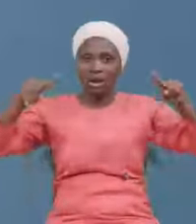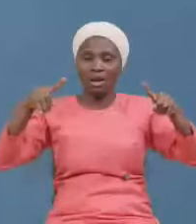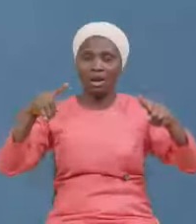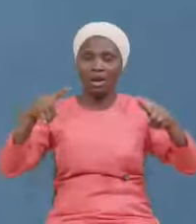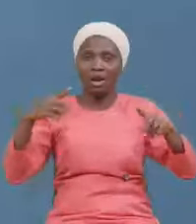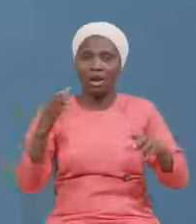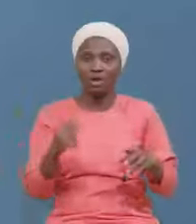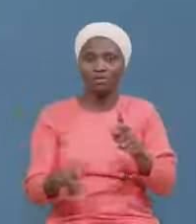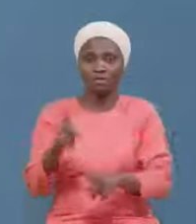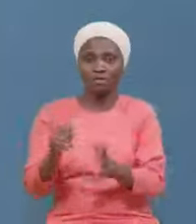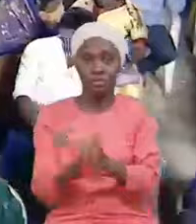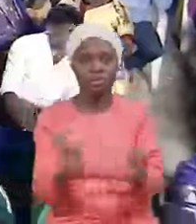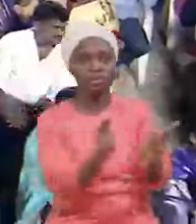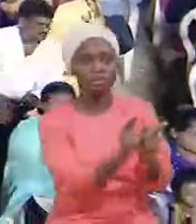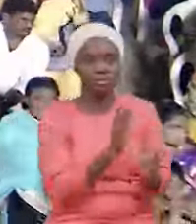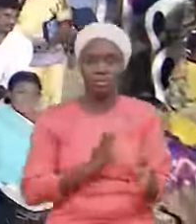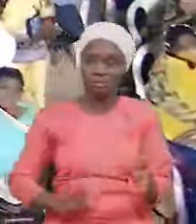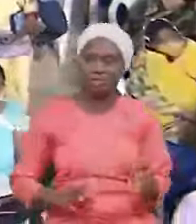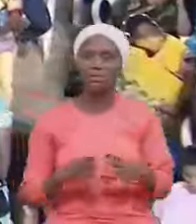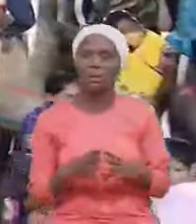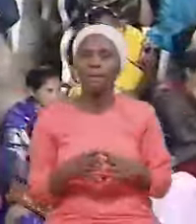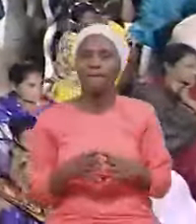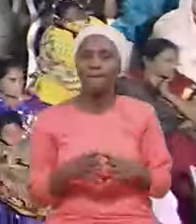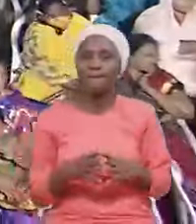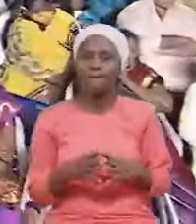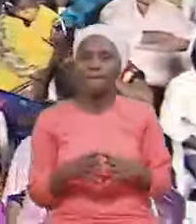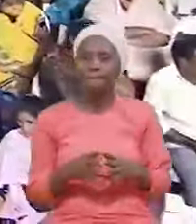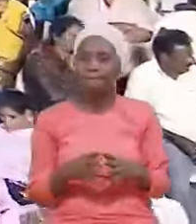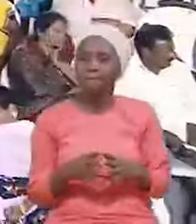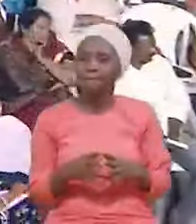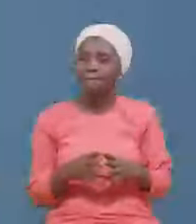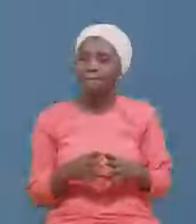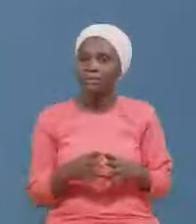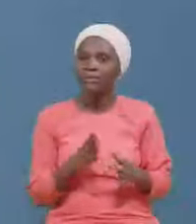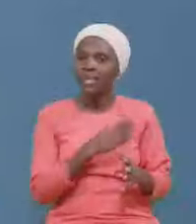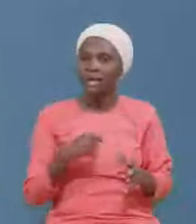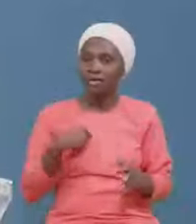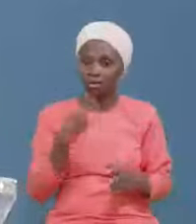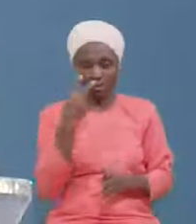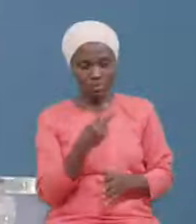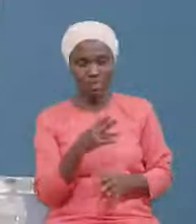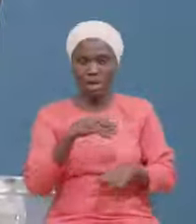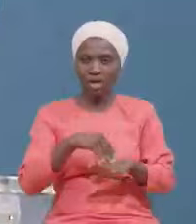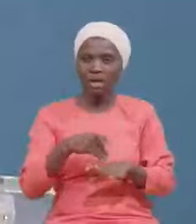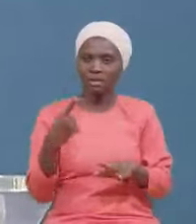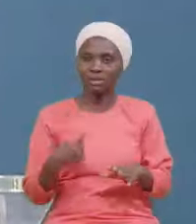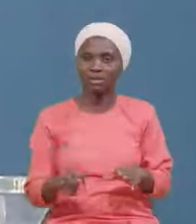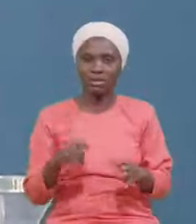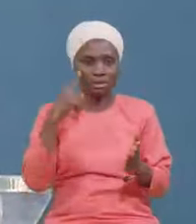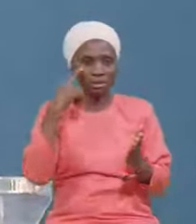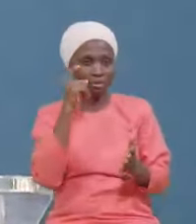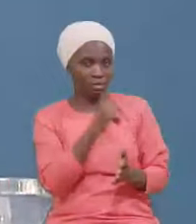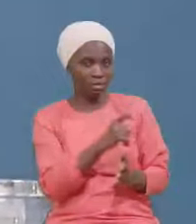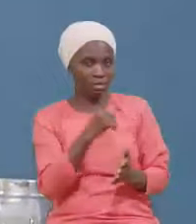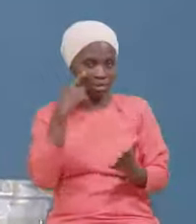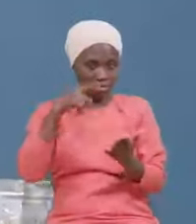met Christ, మనము క్రీస్తును కలుసుకున్న వ్యక్తుల జీవితాల ప్రభావాన్ని చూస్తే, and we look at the recognition